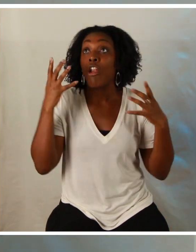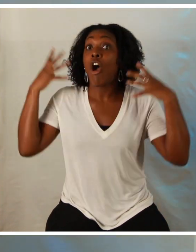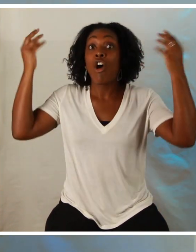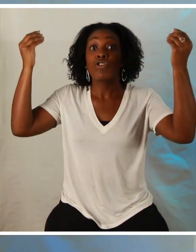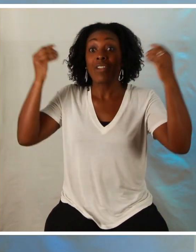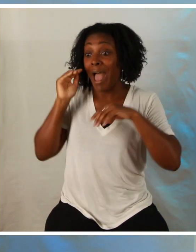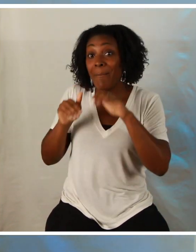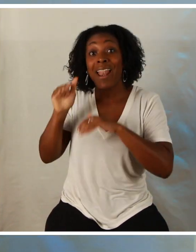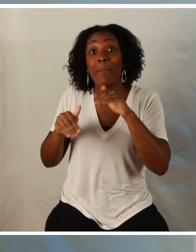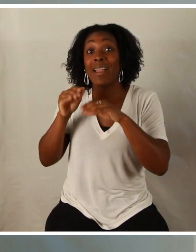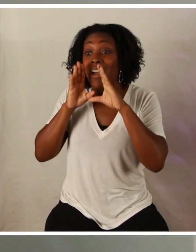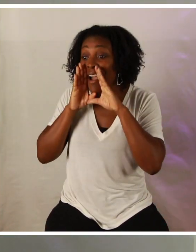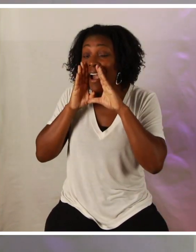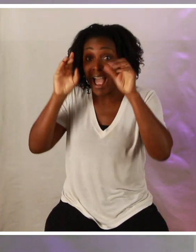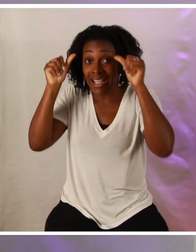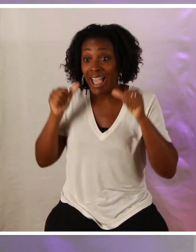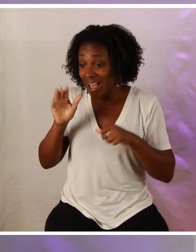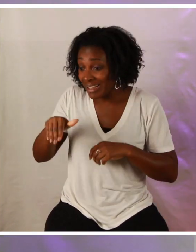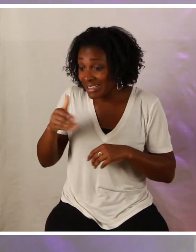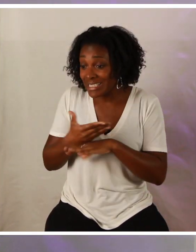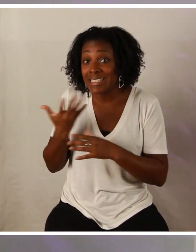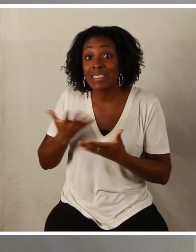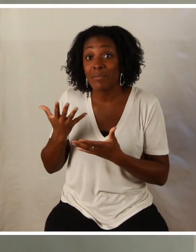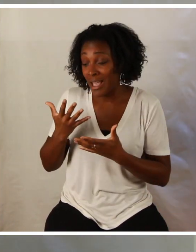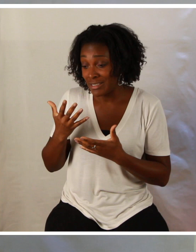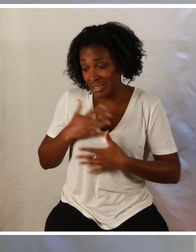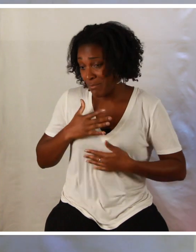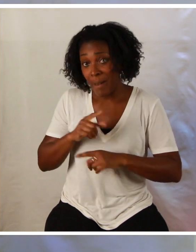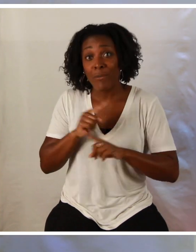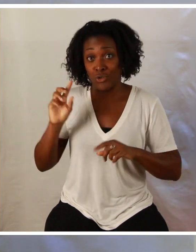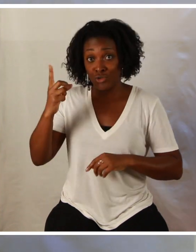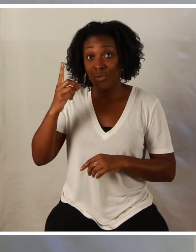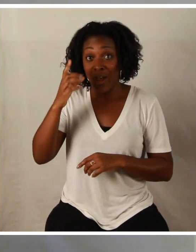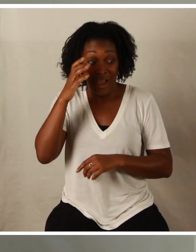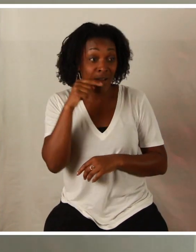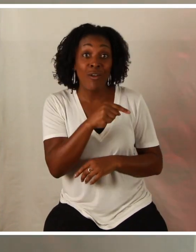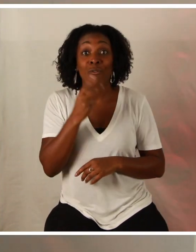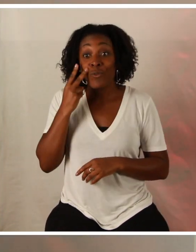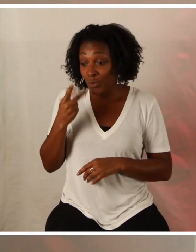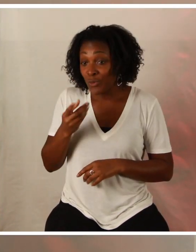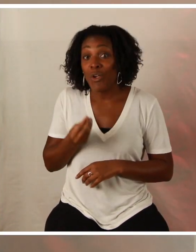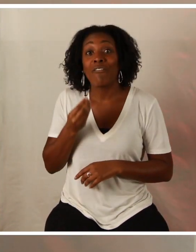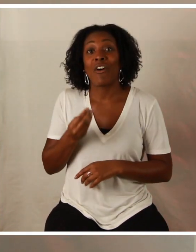qu'as-tu, Agar? Ne crains point, car Dieu a entendu la voix de l'enfant dans le lieu où il est.